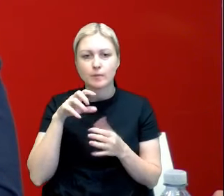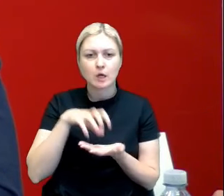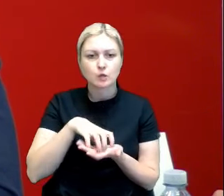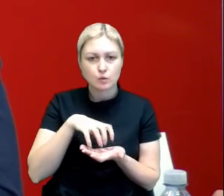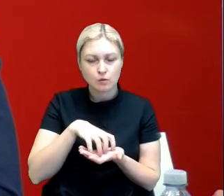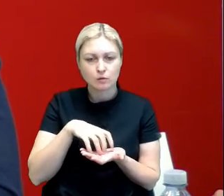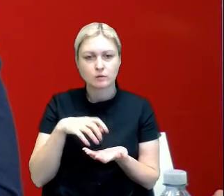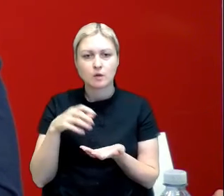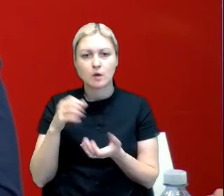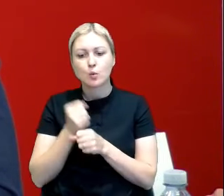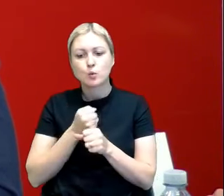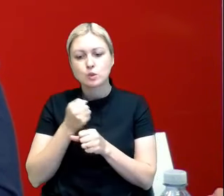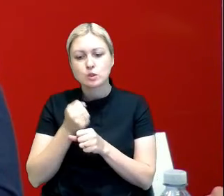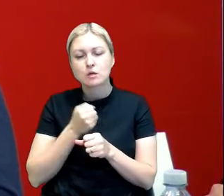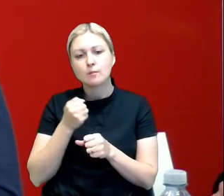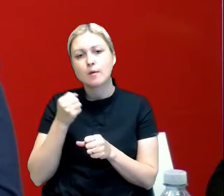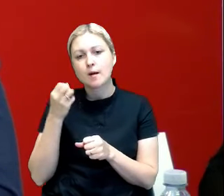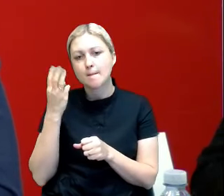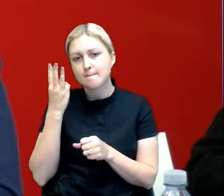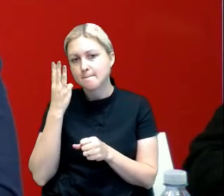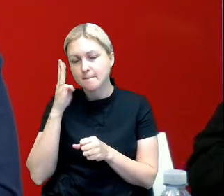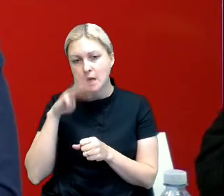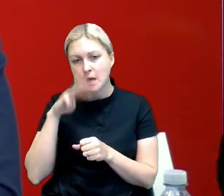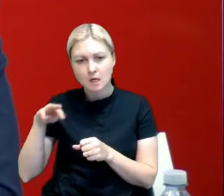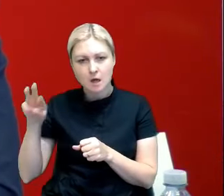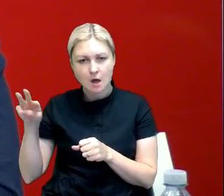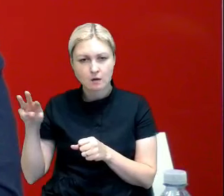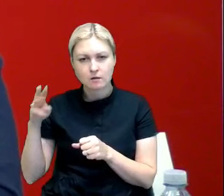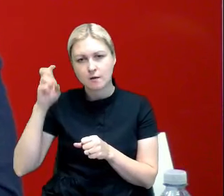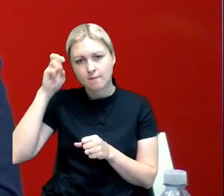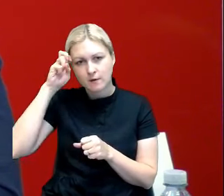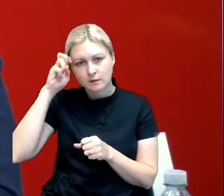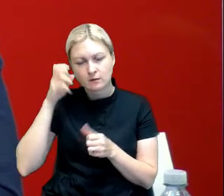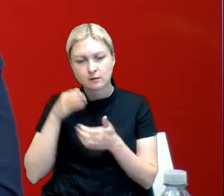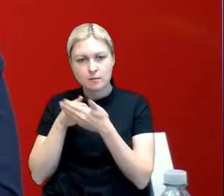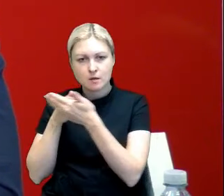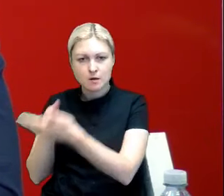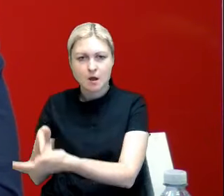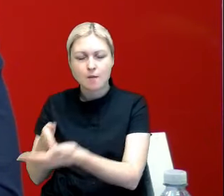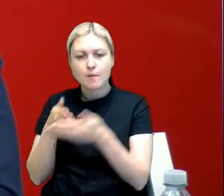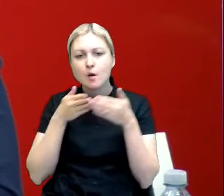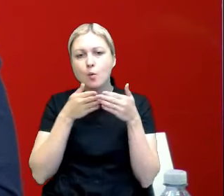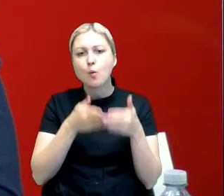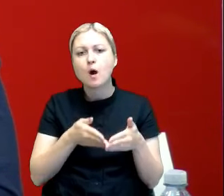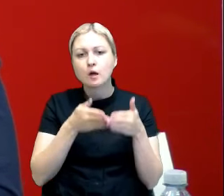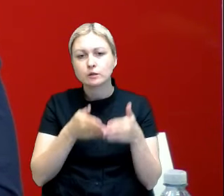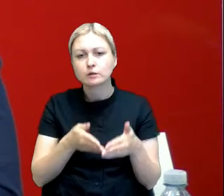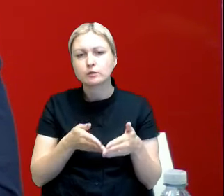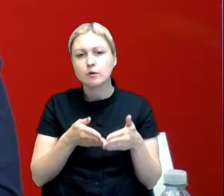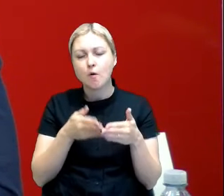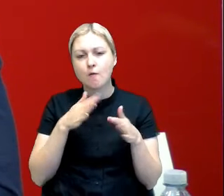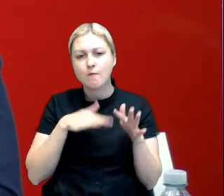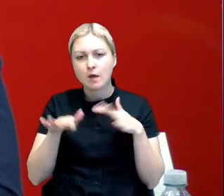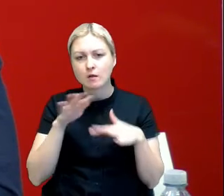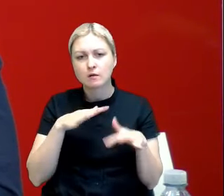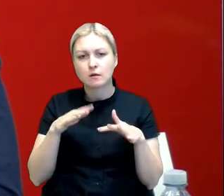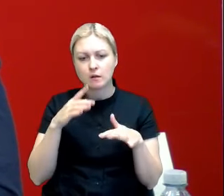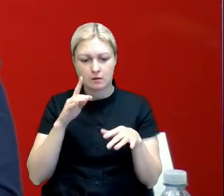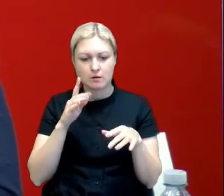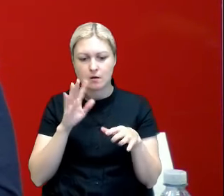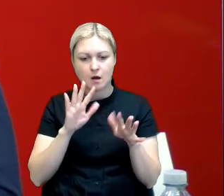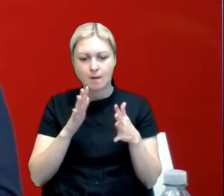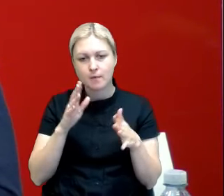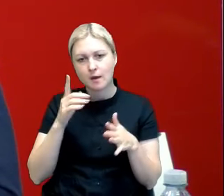milijardines sumas mūsų valstybei uosto veikla kuri uždirba netoli milijardo kiekvienais metais bent jau